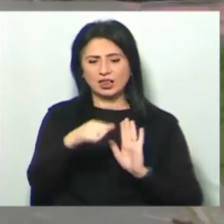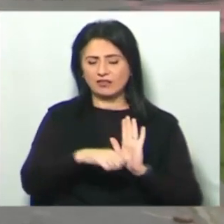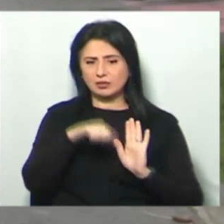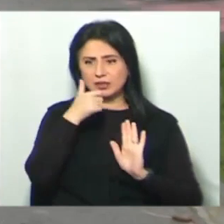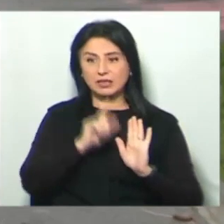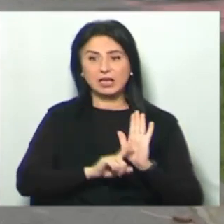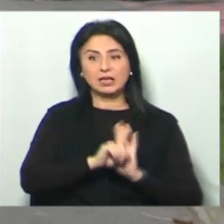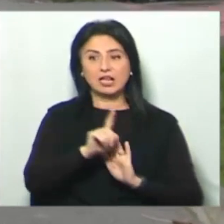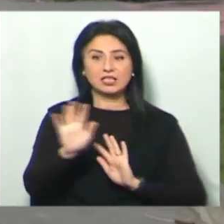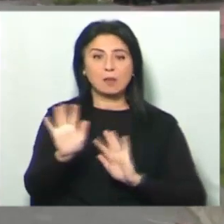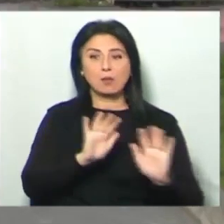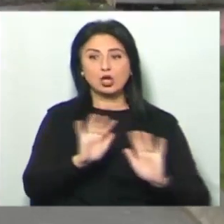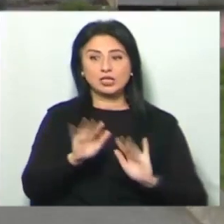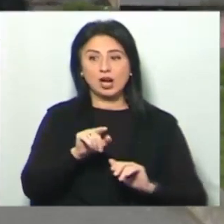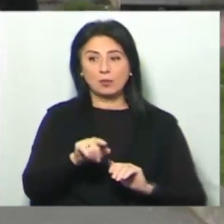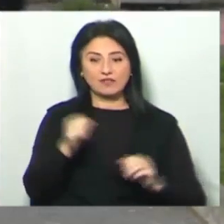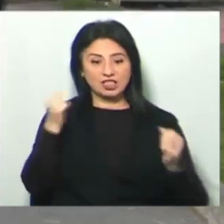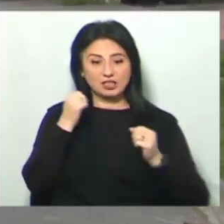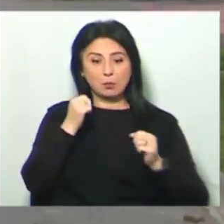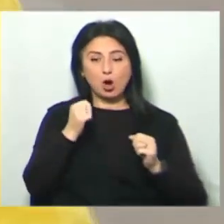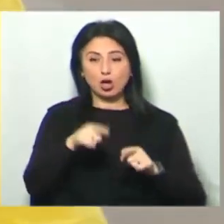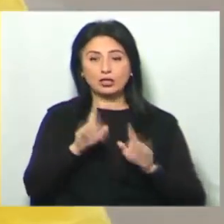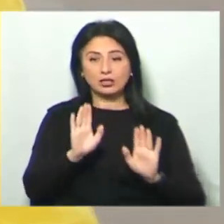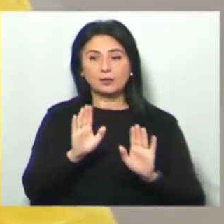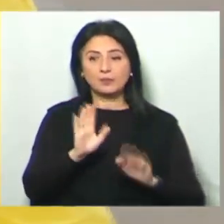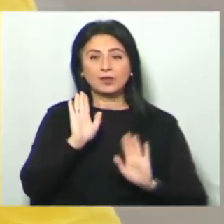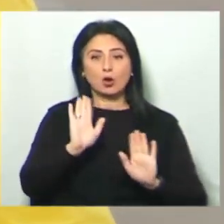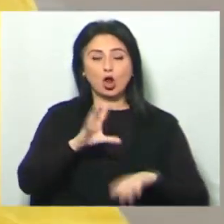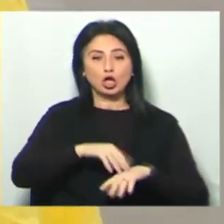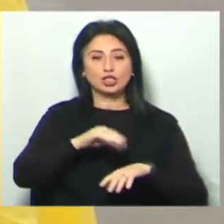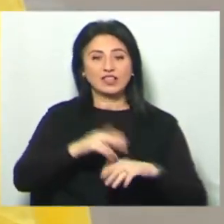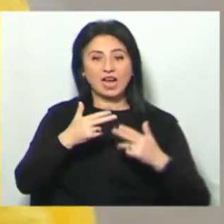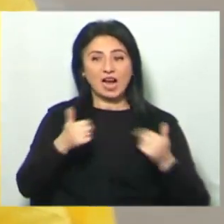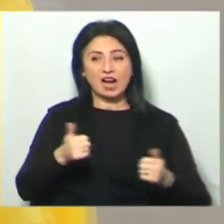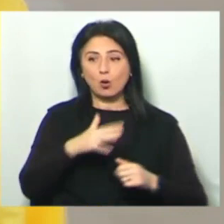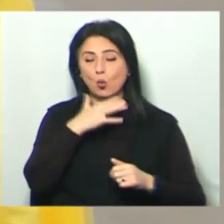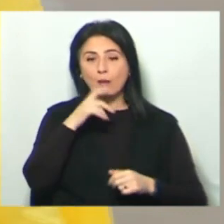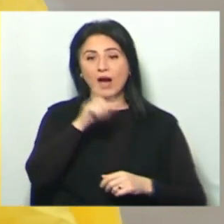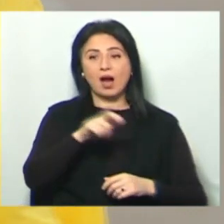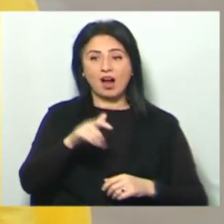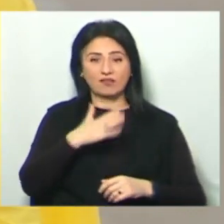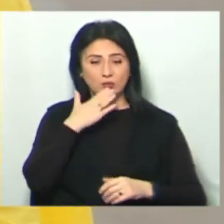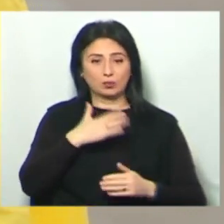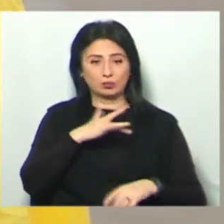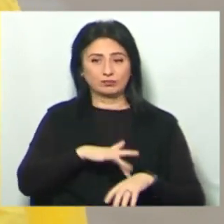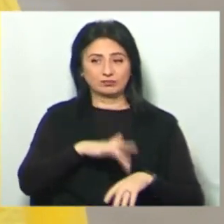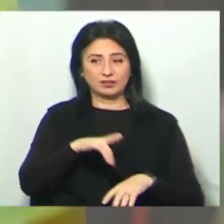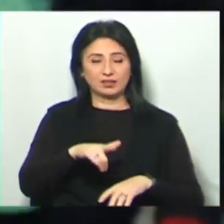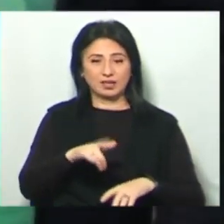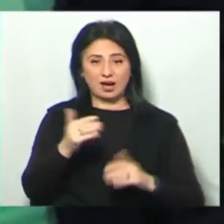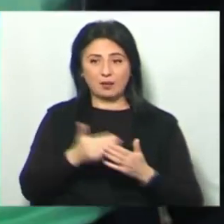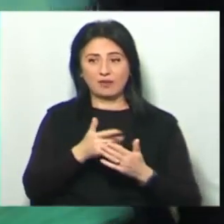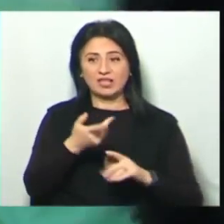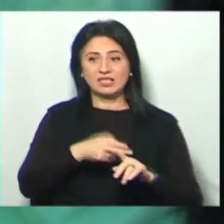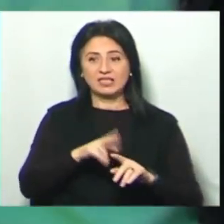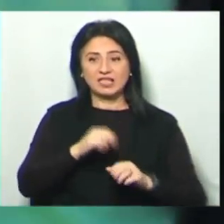2016 წელს დაიწყო ეს მოძრაობა და სპორტის სახეობად მხოლოდ შვედეთმა აღიარა, მაგრამ უამრავი ადამიანია ჩართული ამ ამბავში.